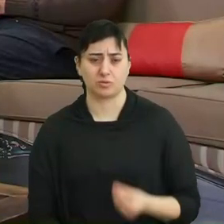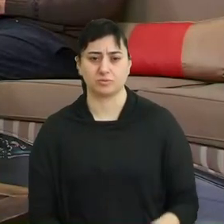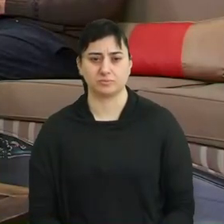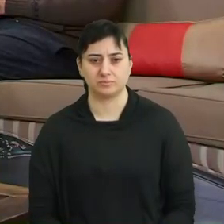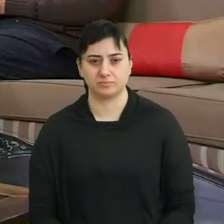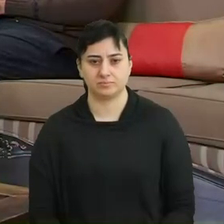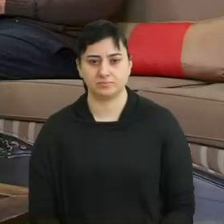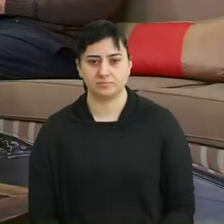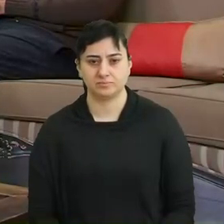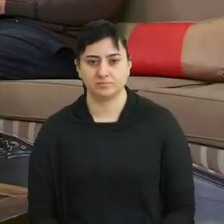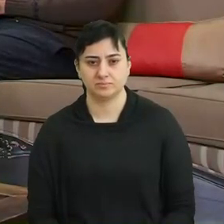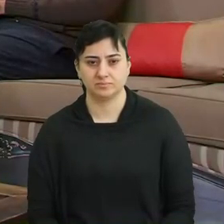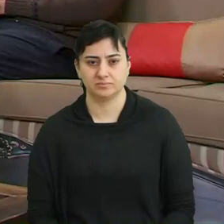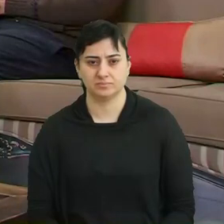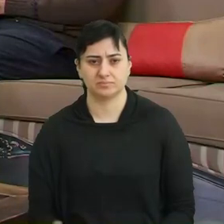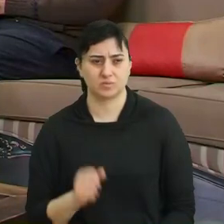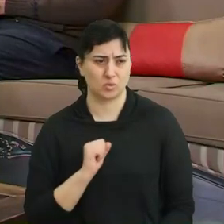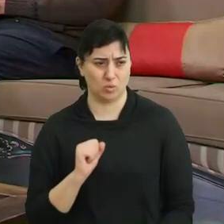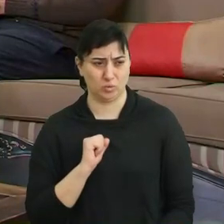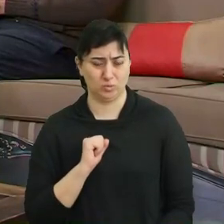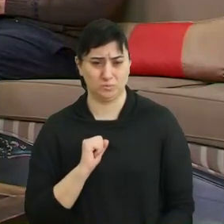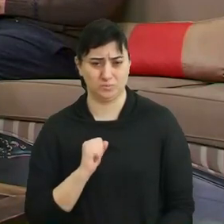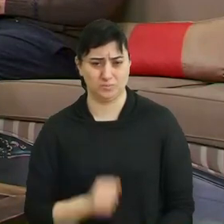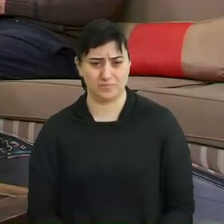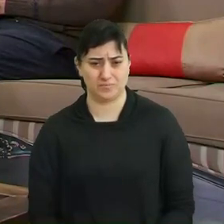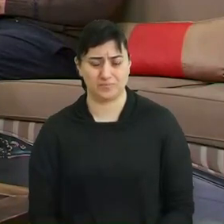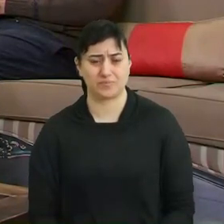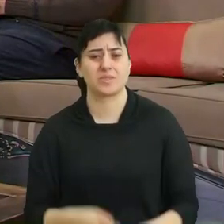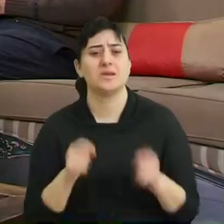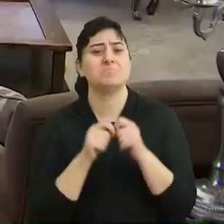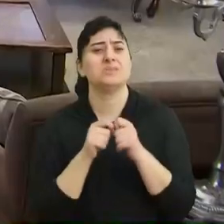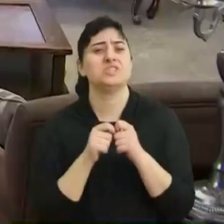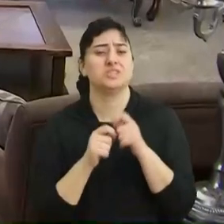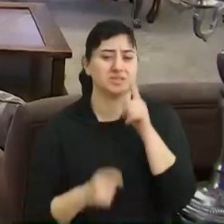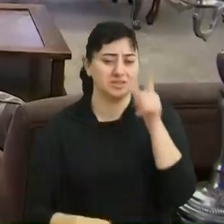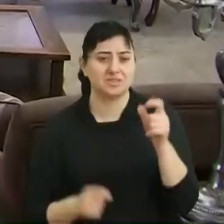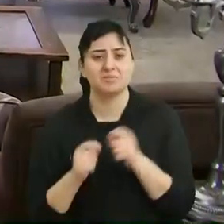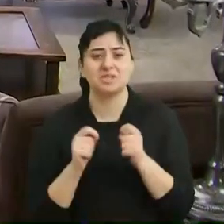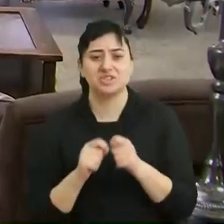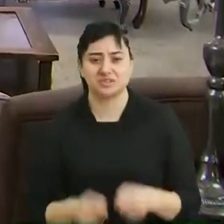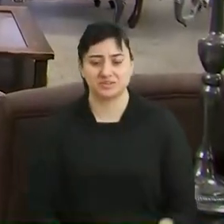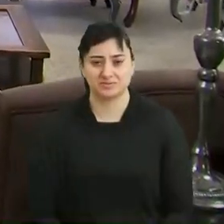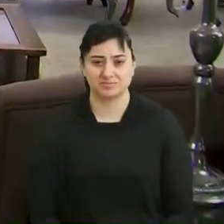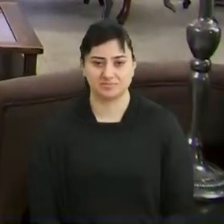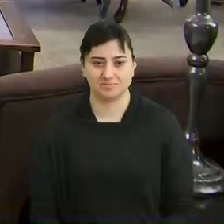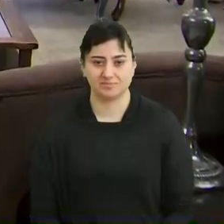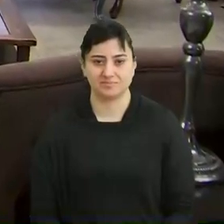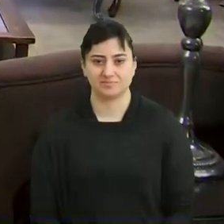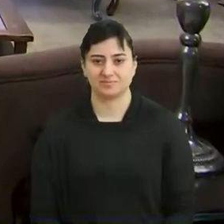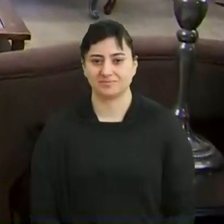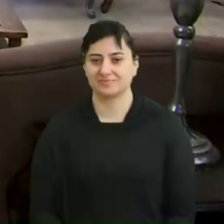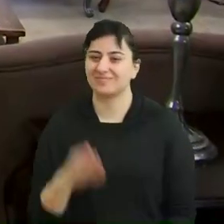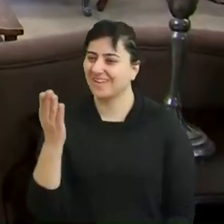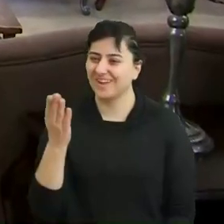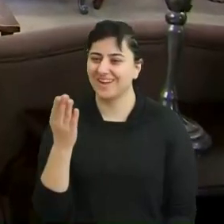oldu. Ay, korkuyorum kendimden ya. Biricik. Biricik. La